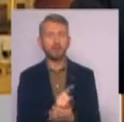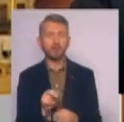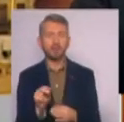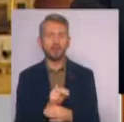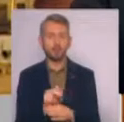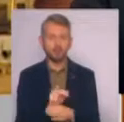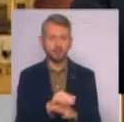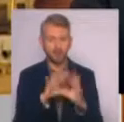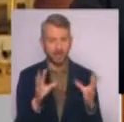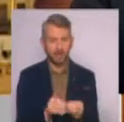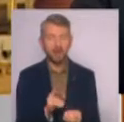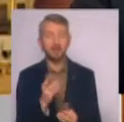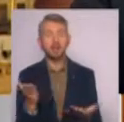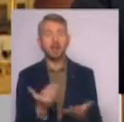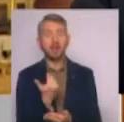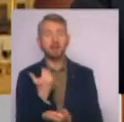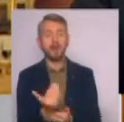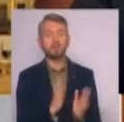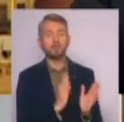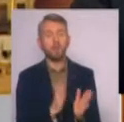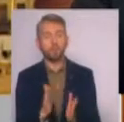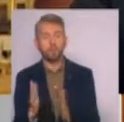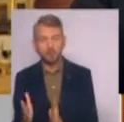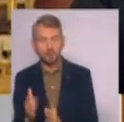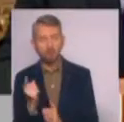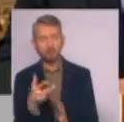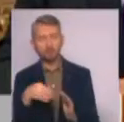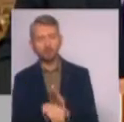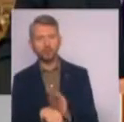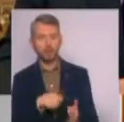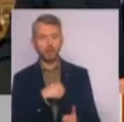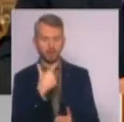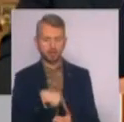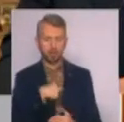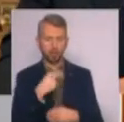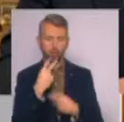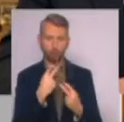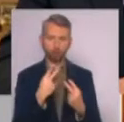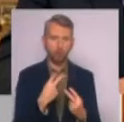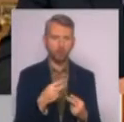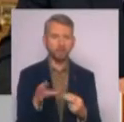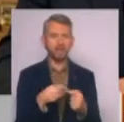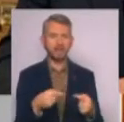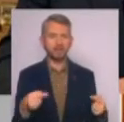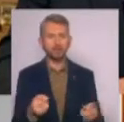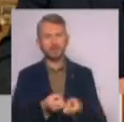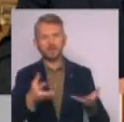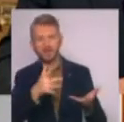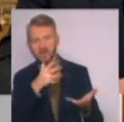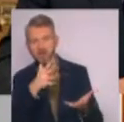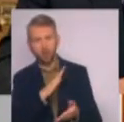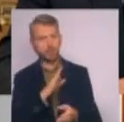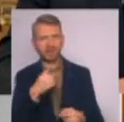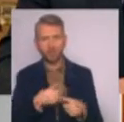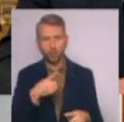лікуватися взагалі, і яка ваша поведінка, в тому числі там самоконтроль і все інше, в світлий період, не